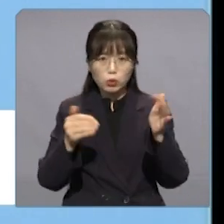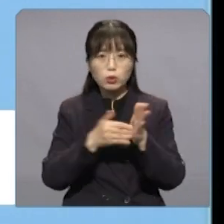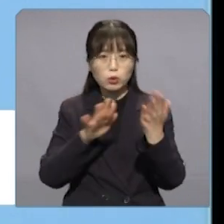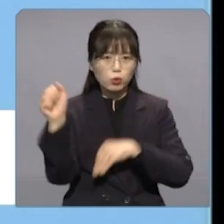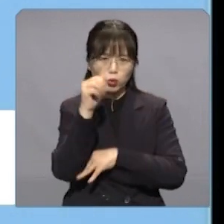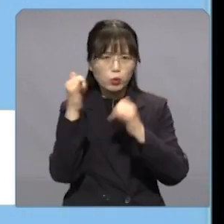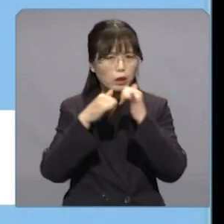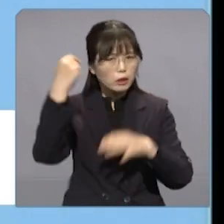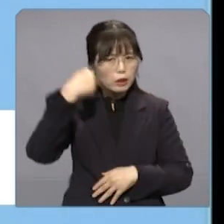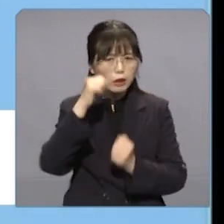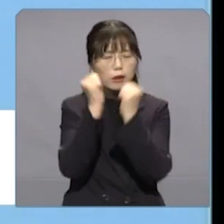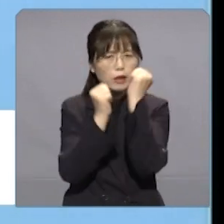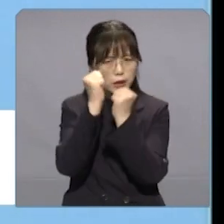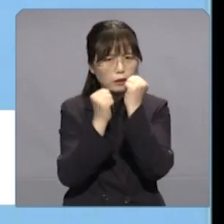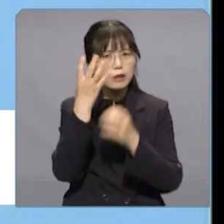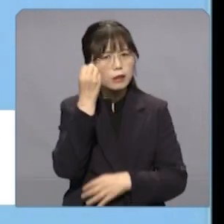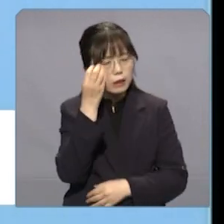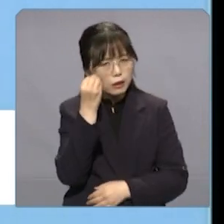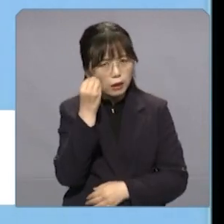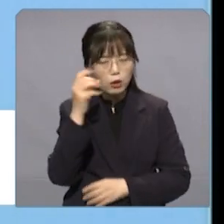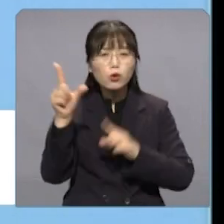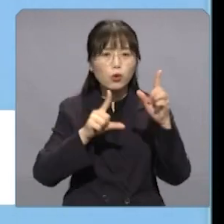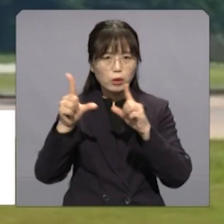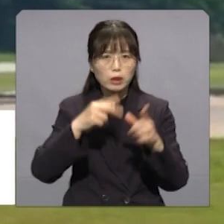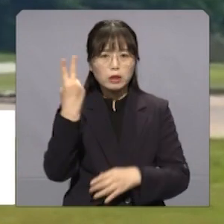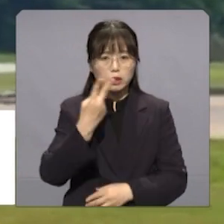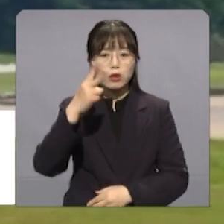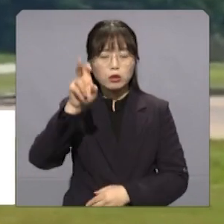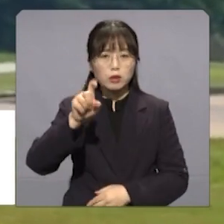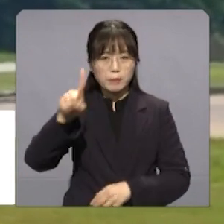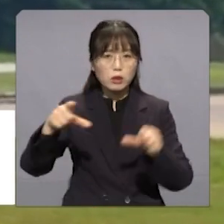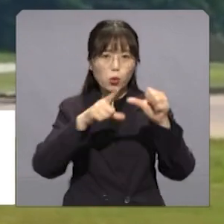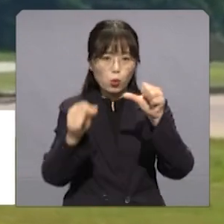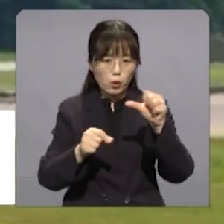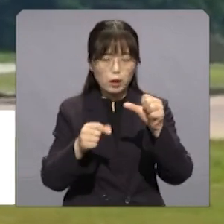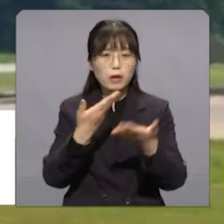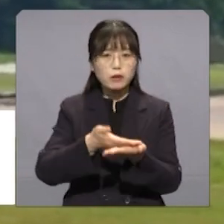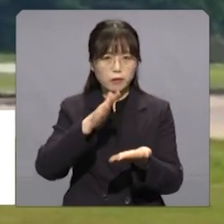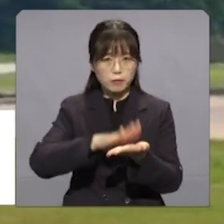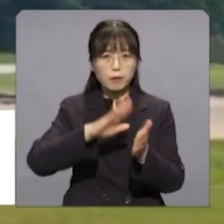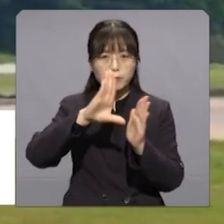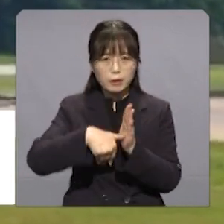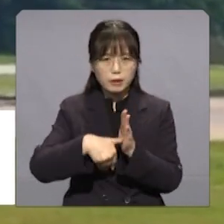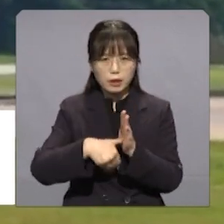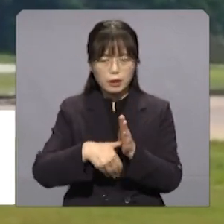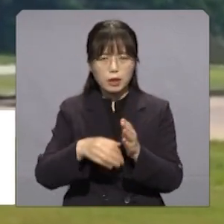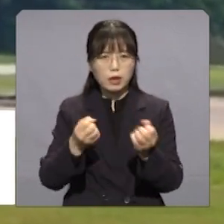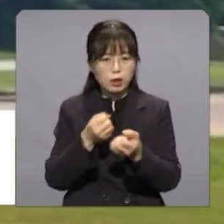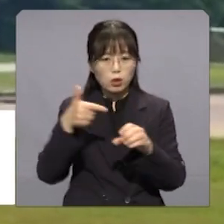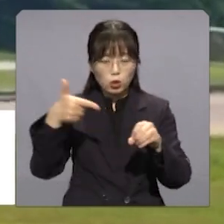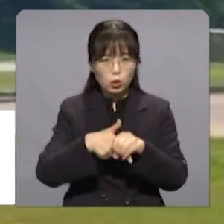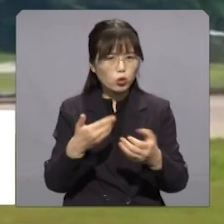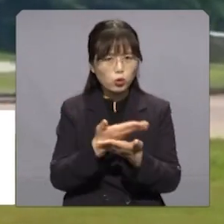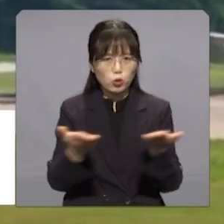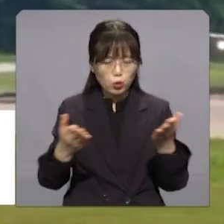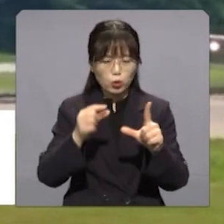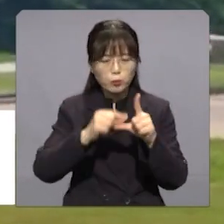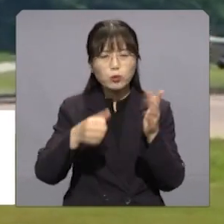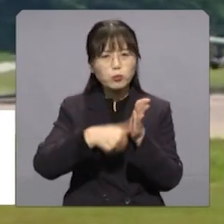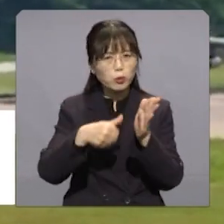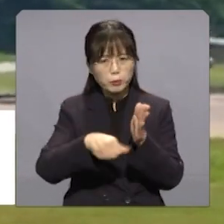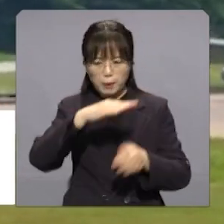조종사가 감지한 엔진 출력 이상 현상은 2021년 5월 창정비 당시 연료 공급량 조절부품이